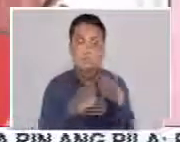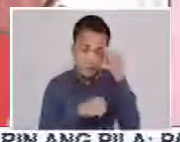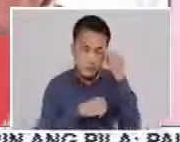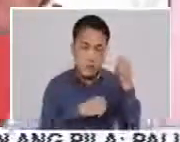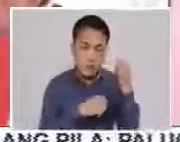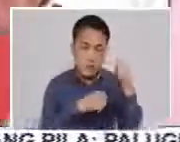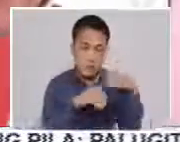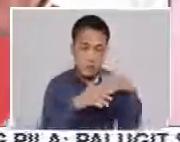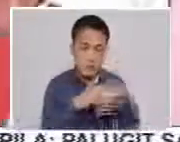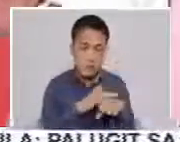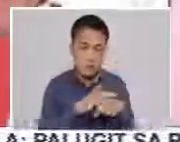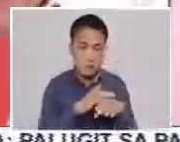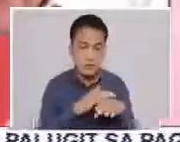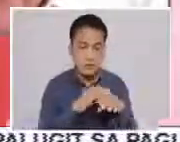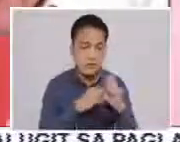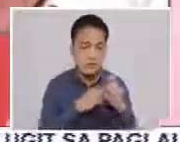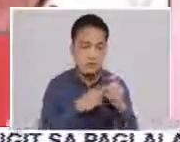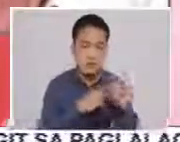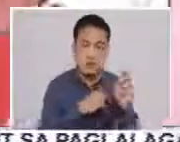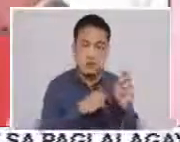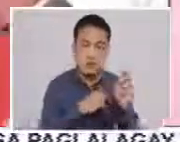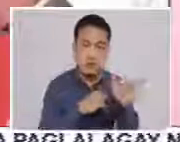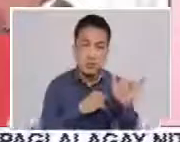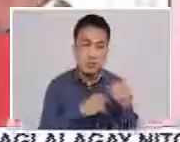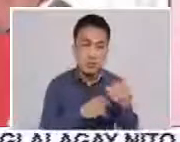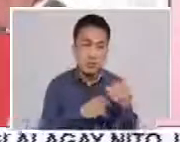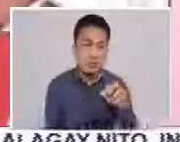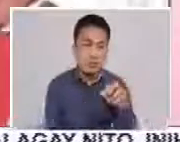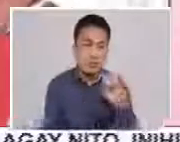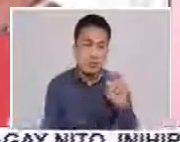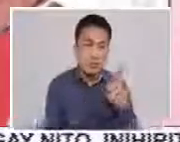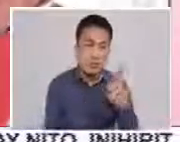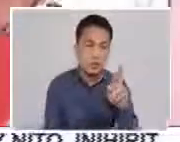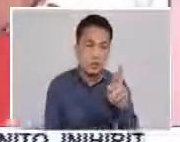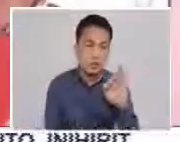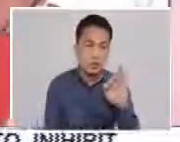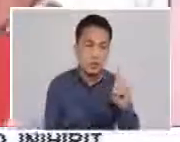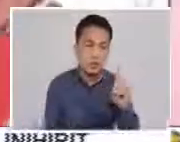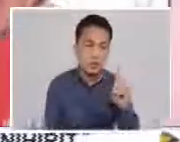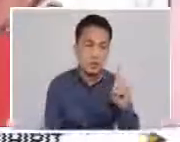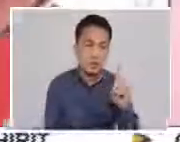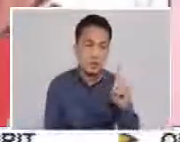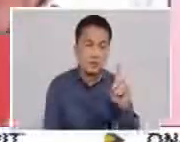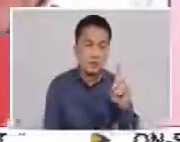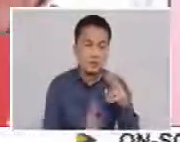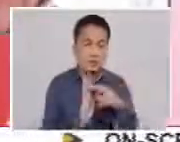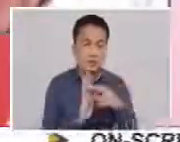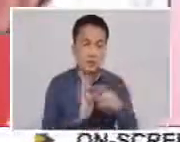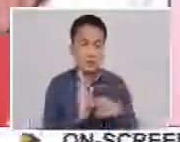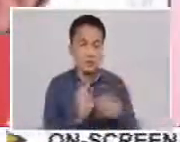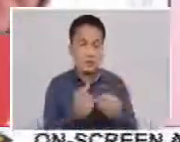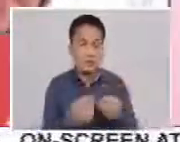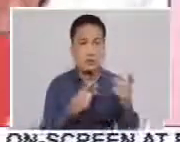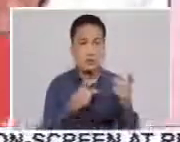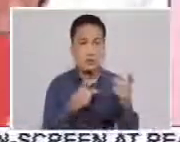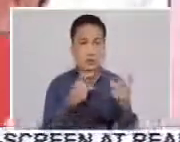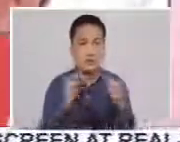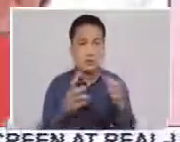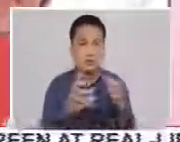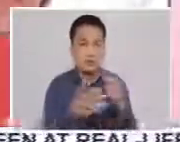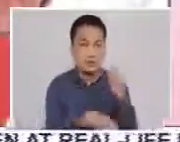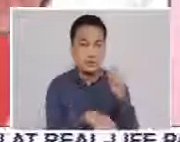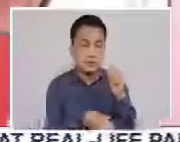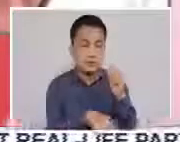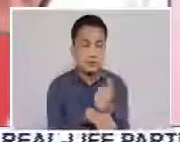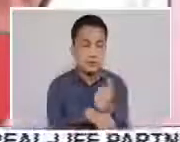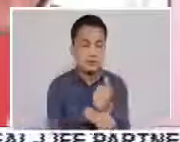po is maglagay po yung mga operator ng mga installation site para po yung mga wala papasok for the first